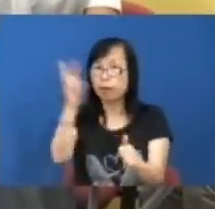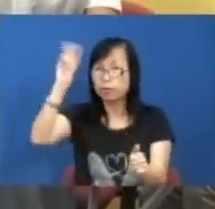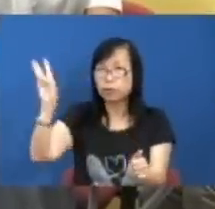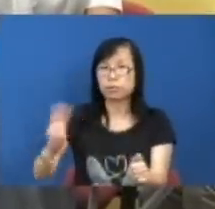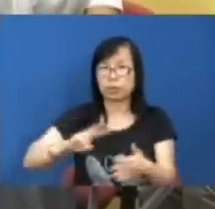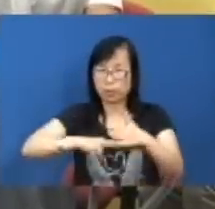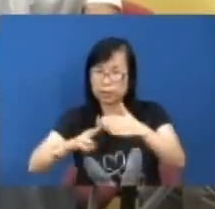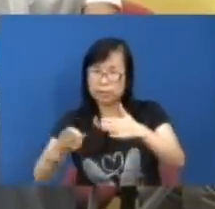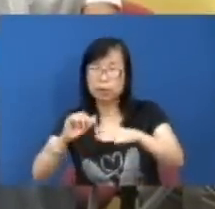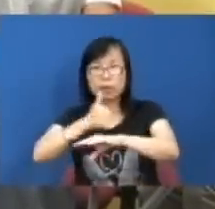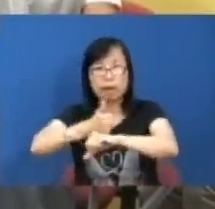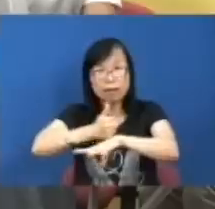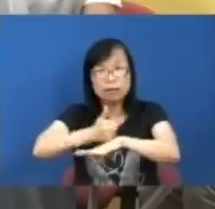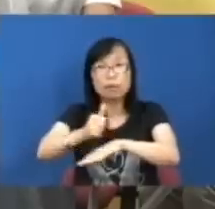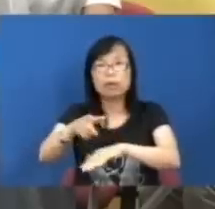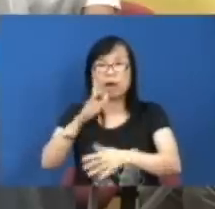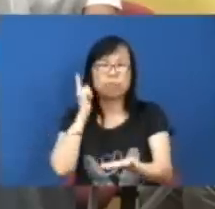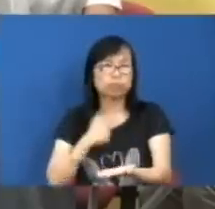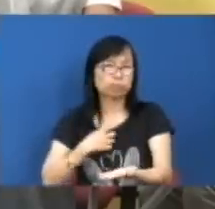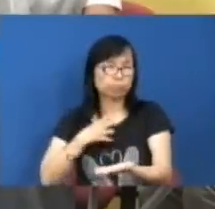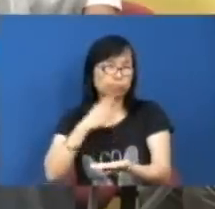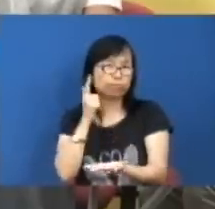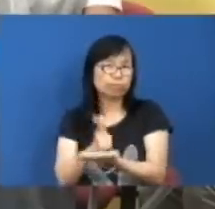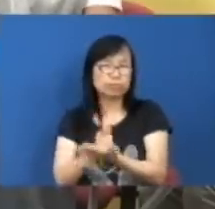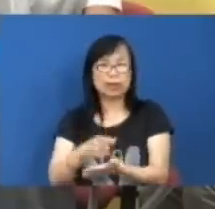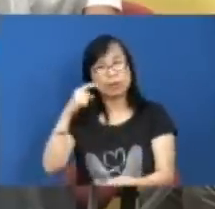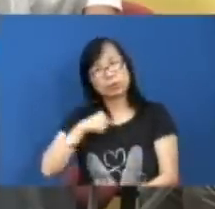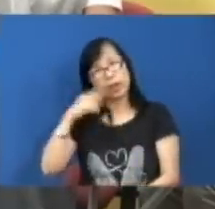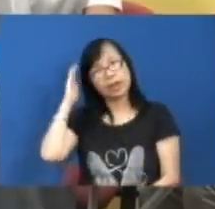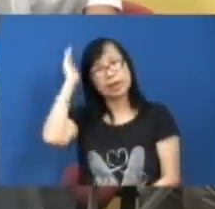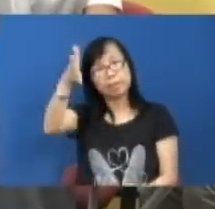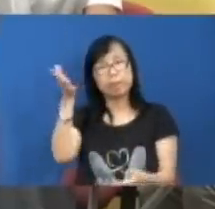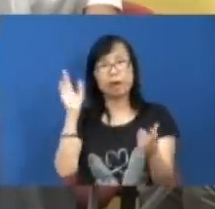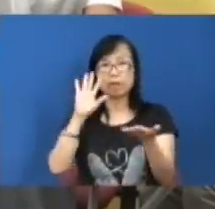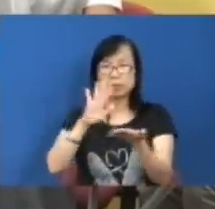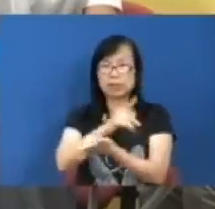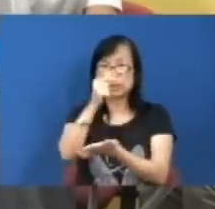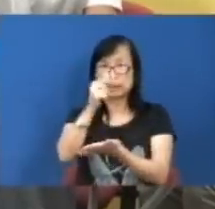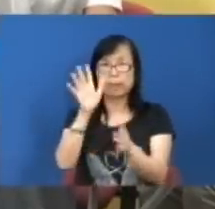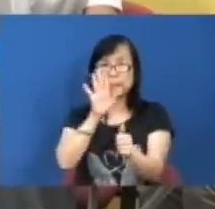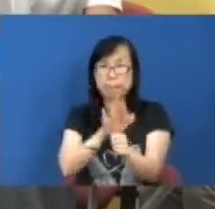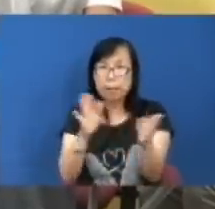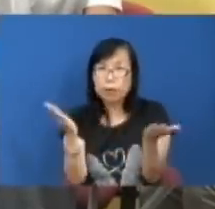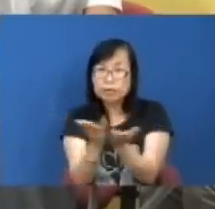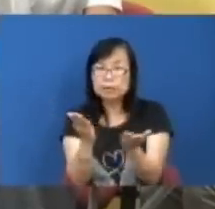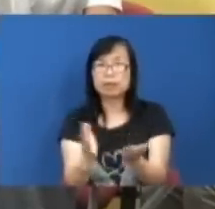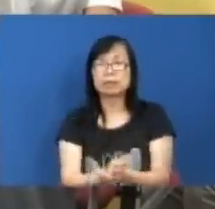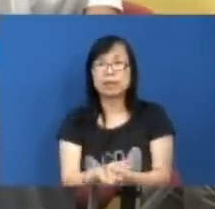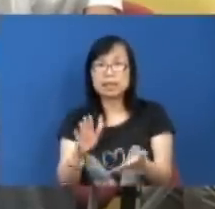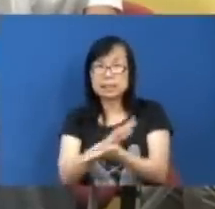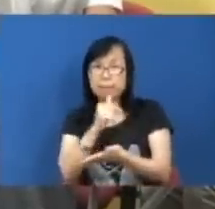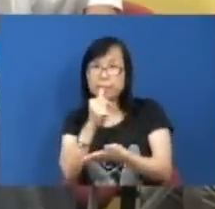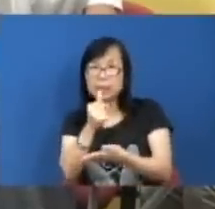個維修系統嘅時候，應該比較重要啲咯。因為如果你又要希望有十年保證，又可以防到水嘅，咁用呢只十年